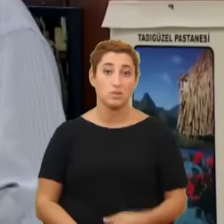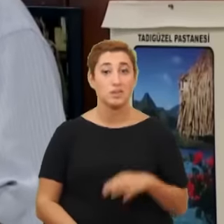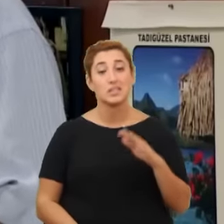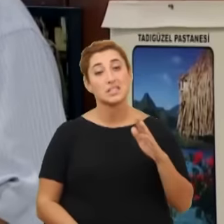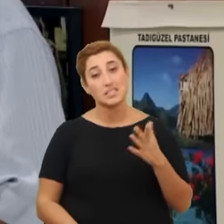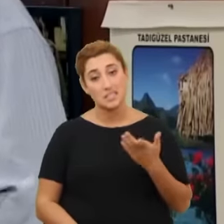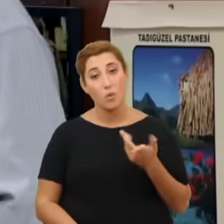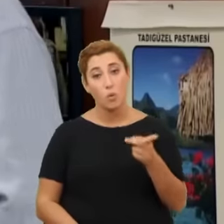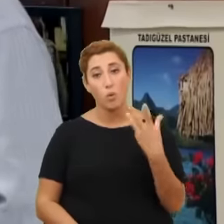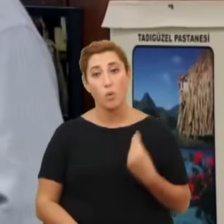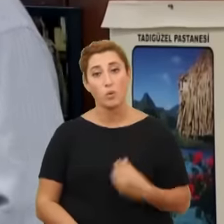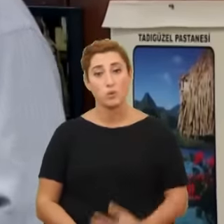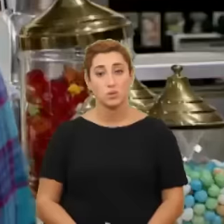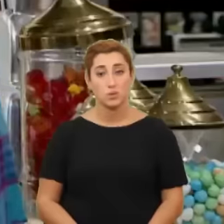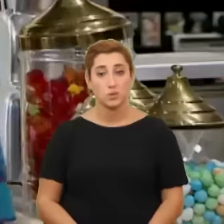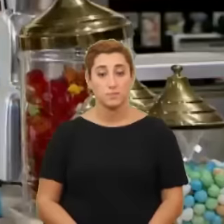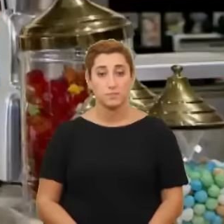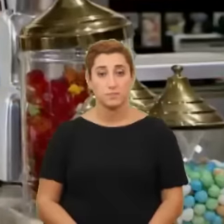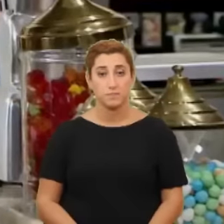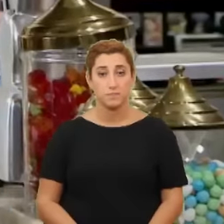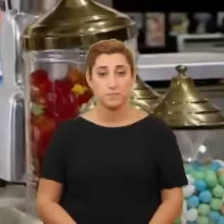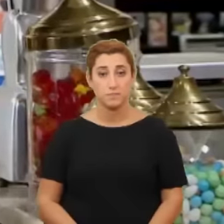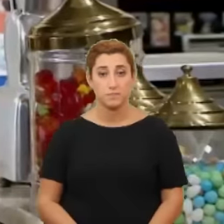Evet, öyle oldu.